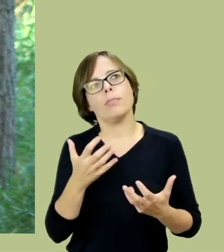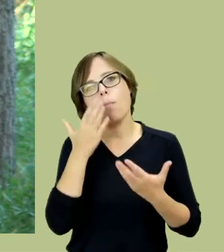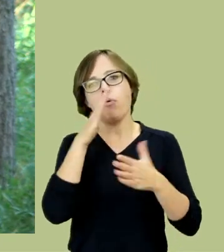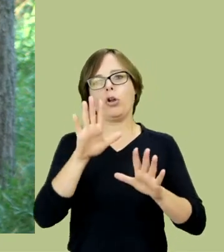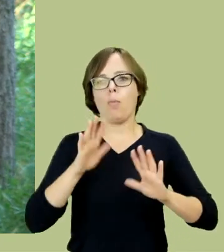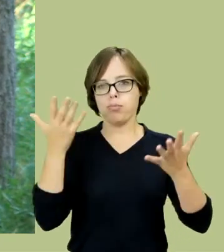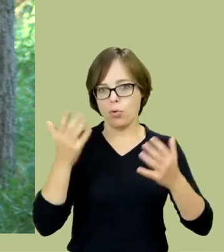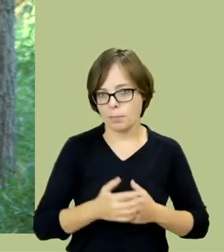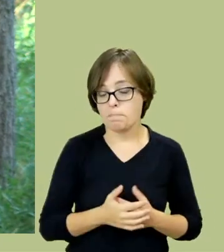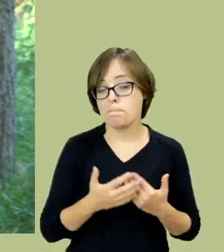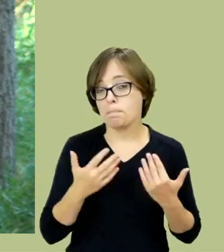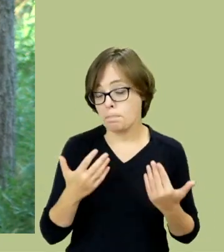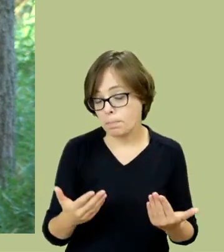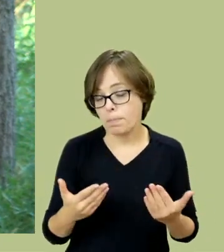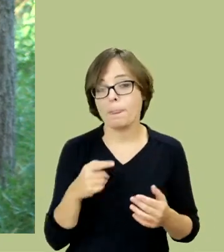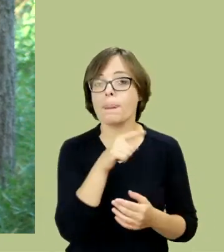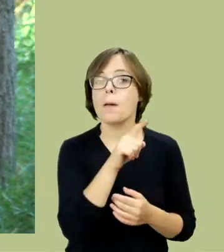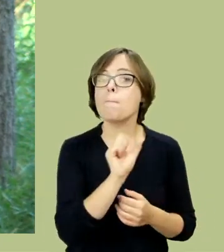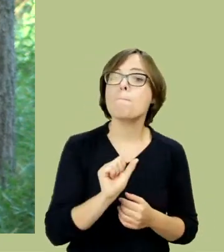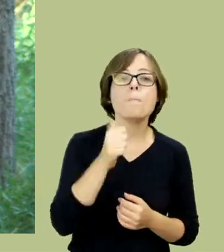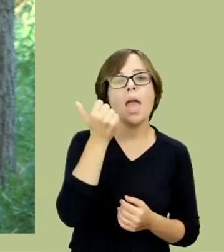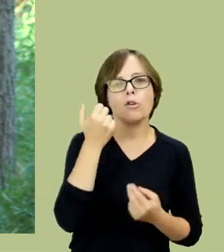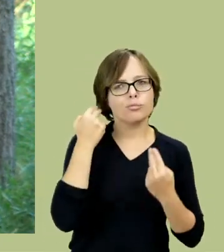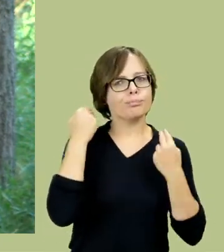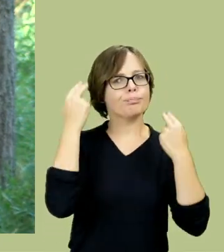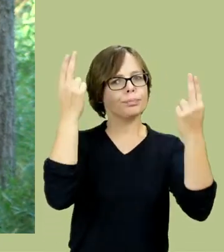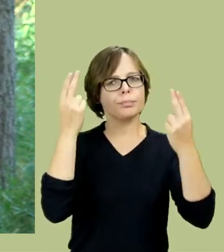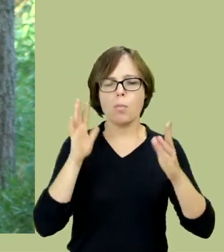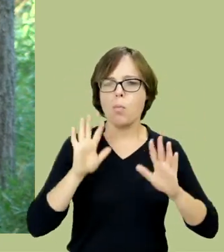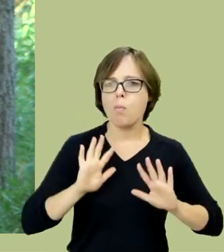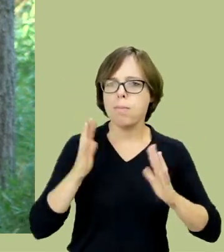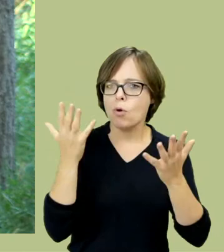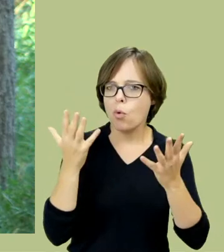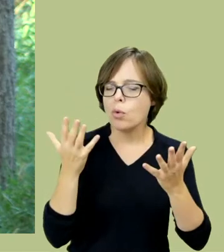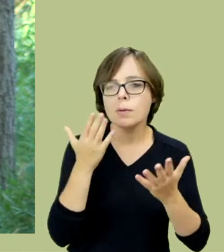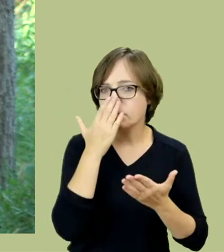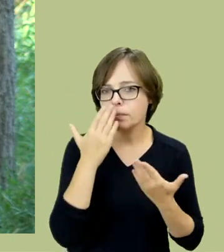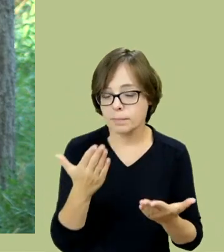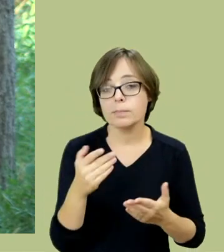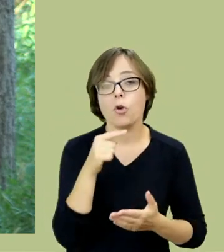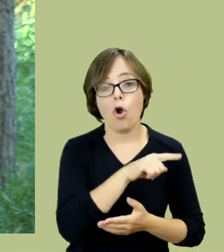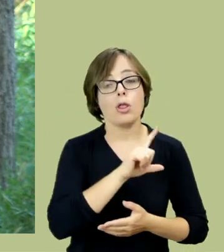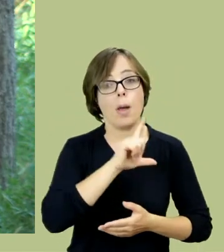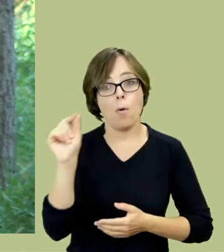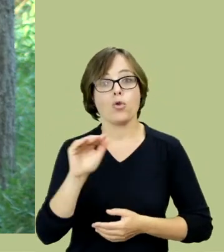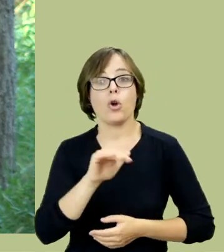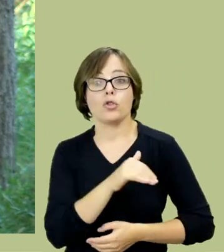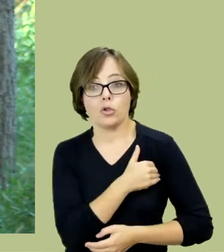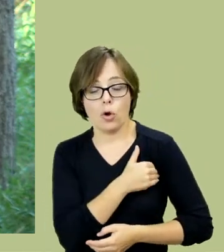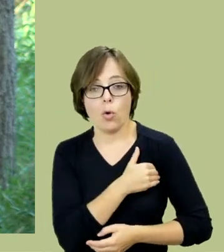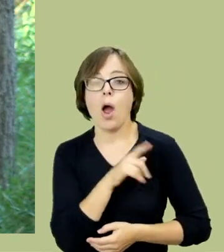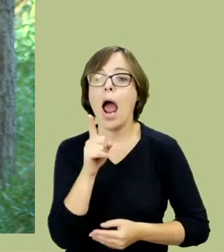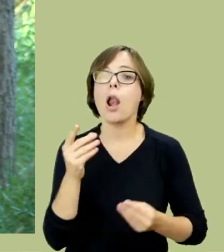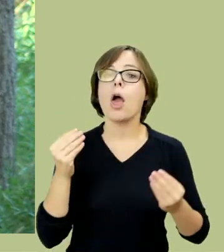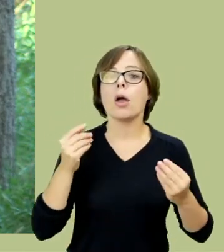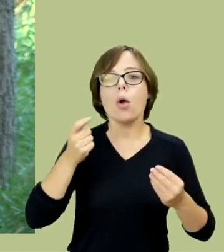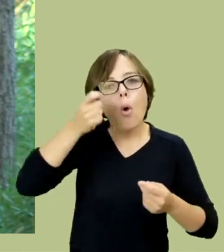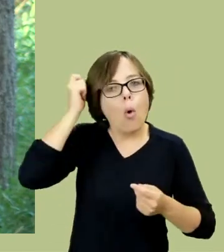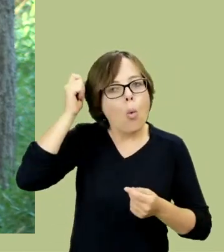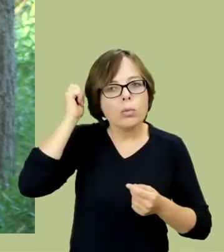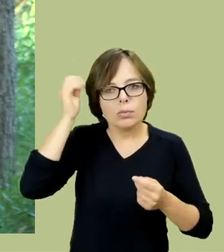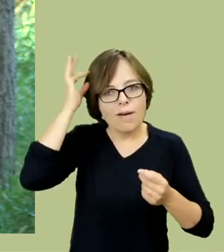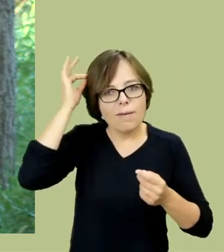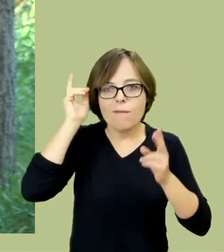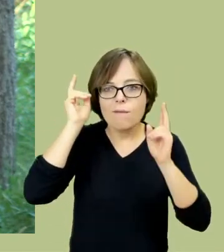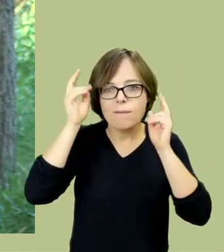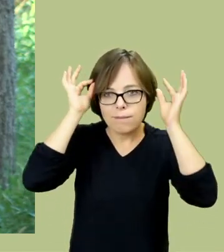Pierwszy akt tego typu, jakiego dokonała, to było to, że poszła do szkoły nieprzepisowo uczesana. Dla